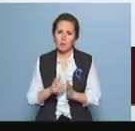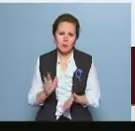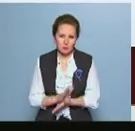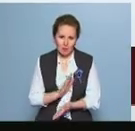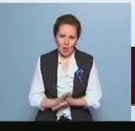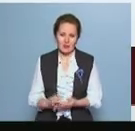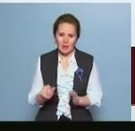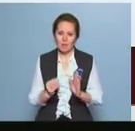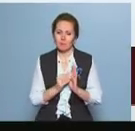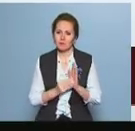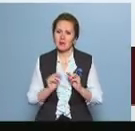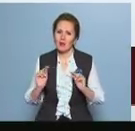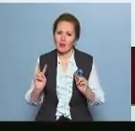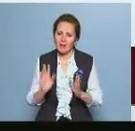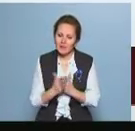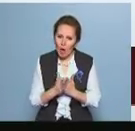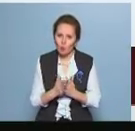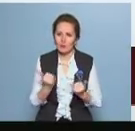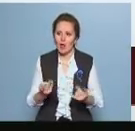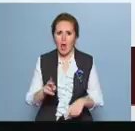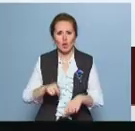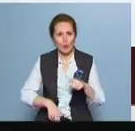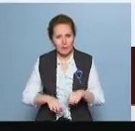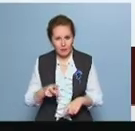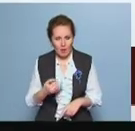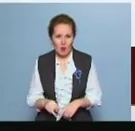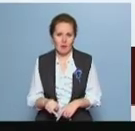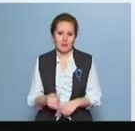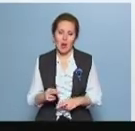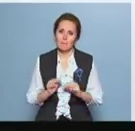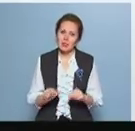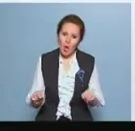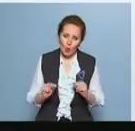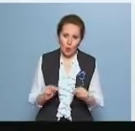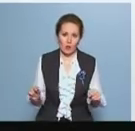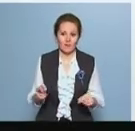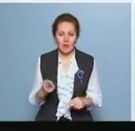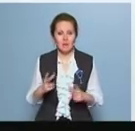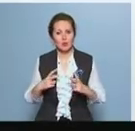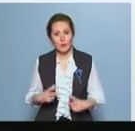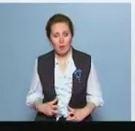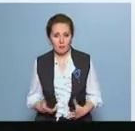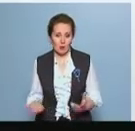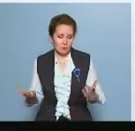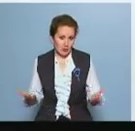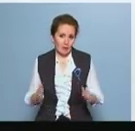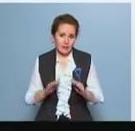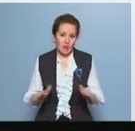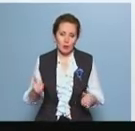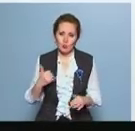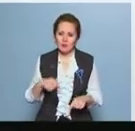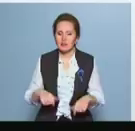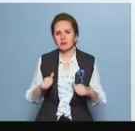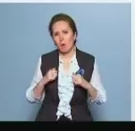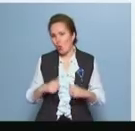методическая литература для родителей, и методическая литература для педагогов, для студентов. Дети у нас здесь